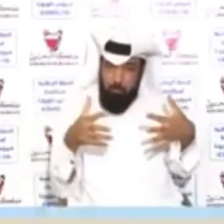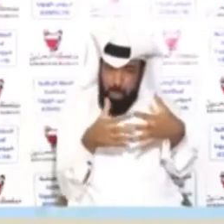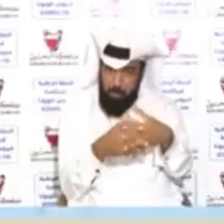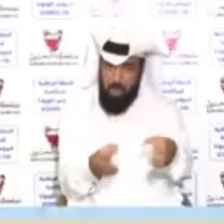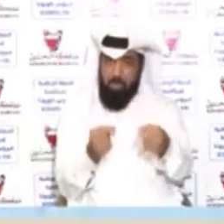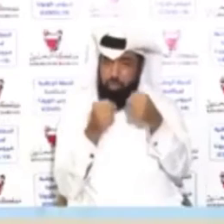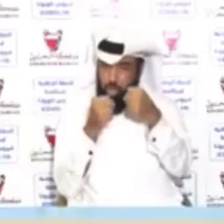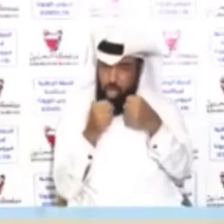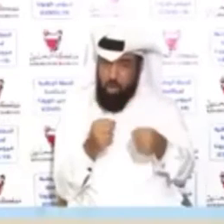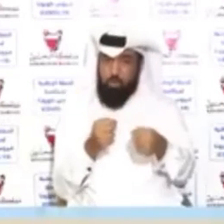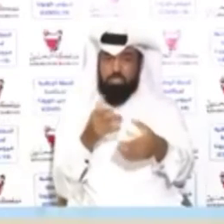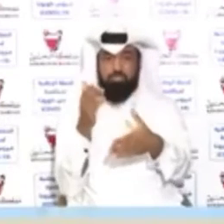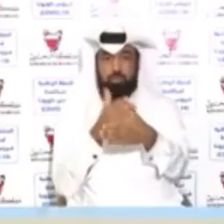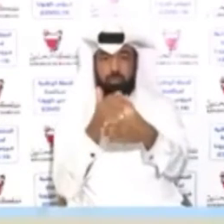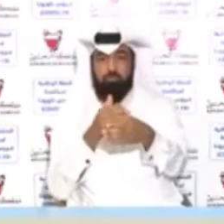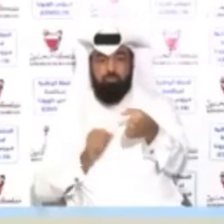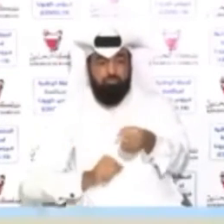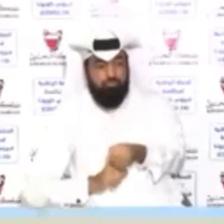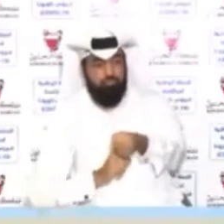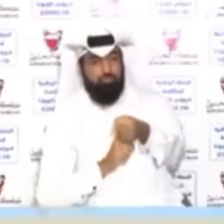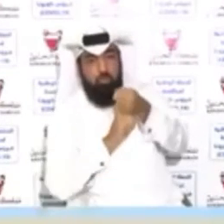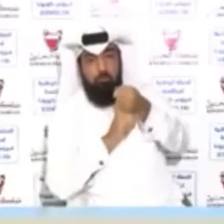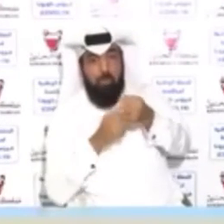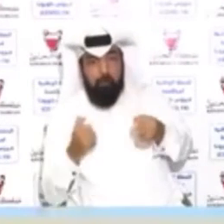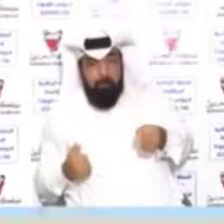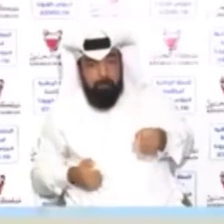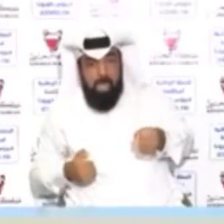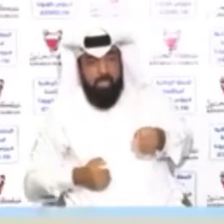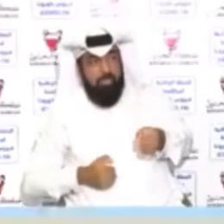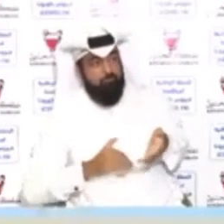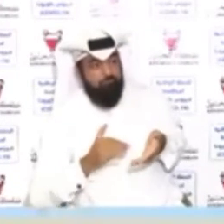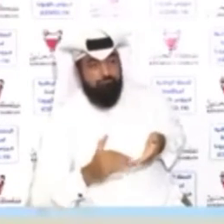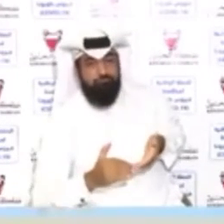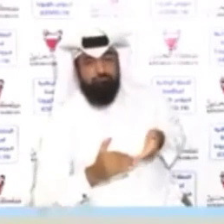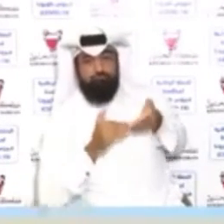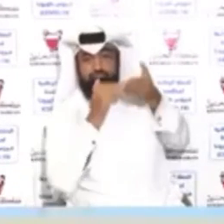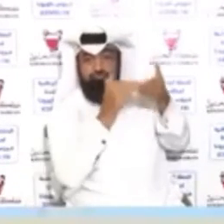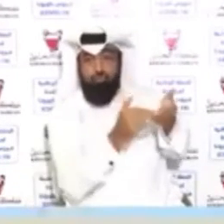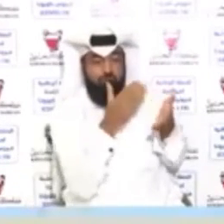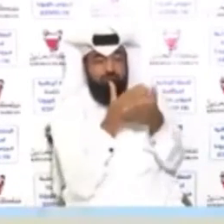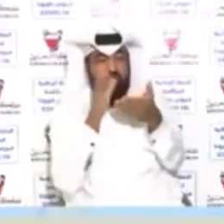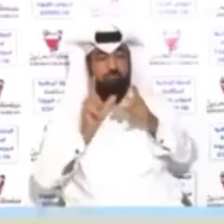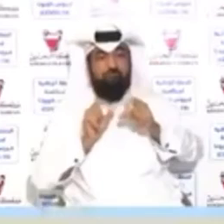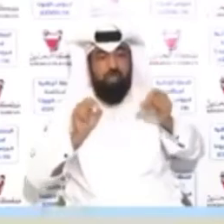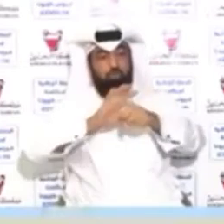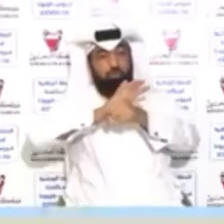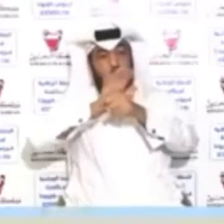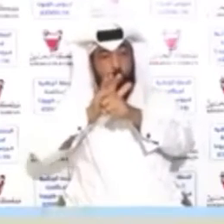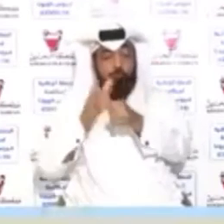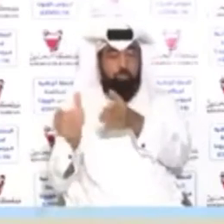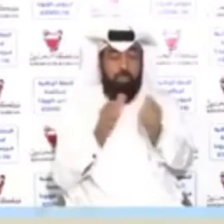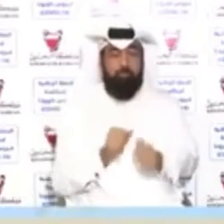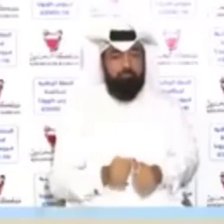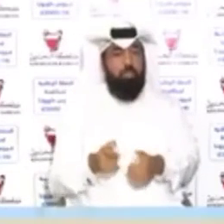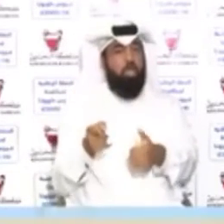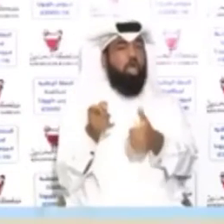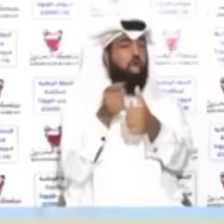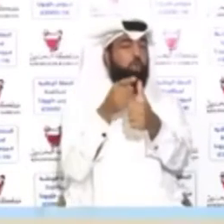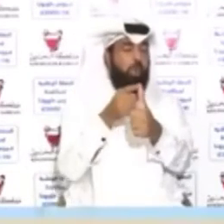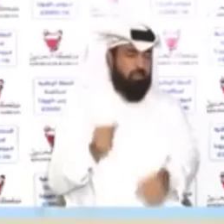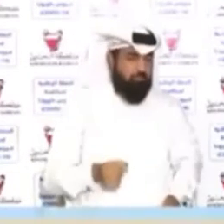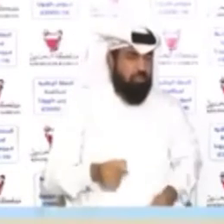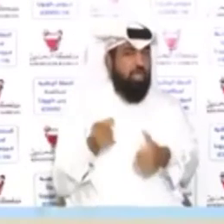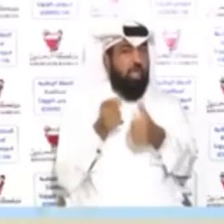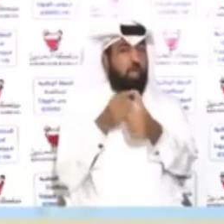اللي أنجزتها مملكة البحرين خلال الأشهر الماضية. وطبعا تأكيدا على مبدأ مسؤولية الفرد في